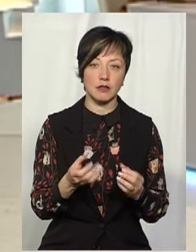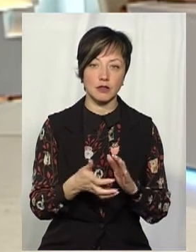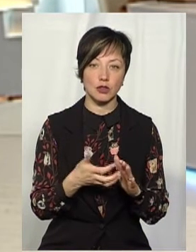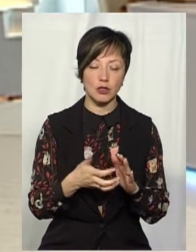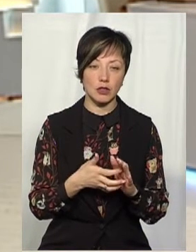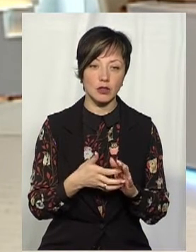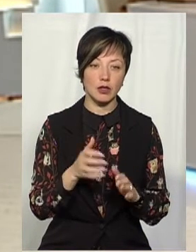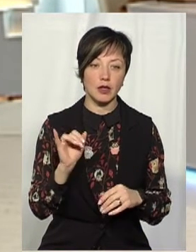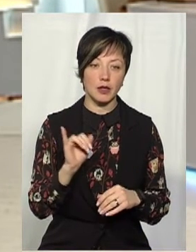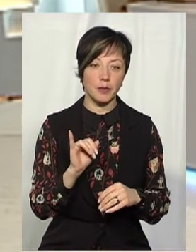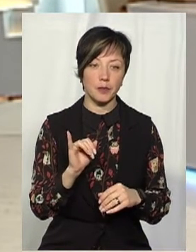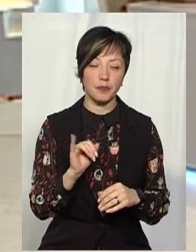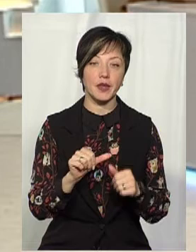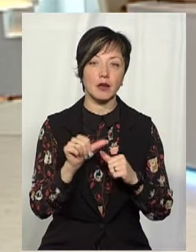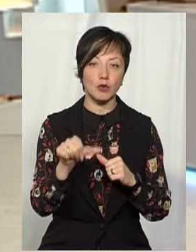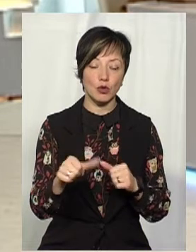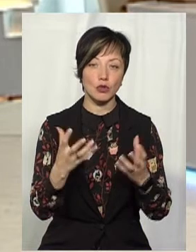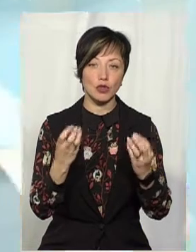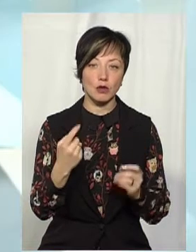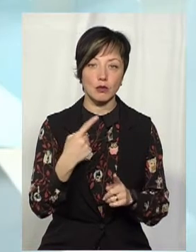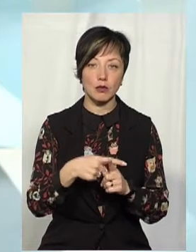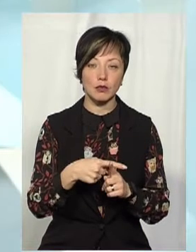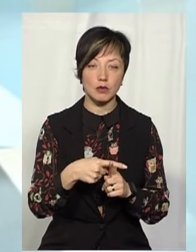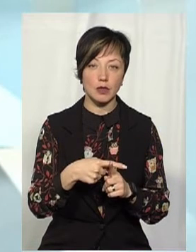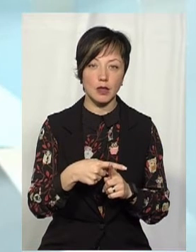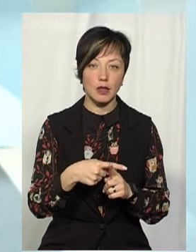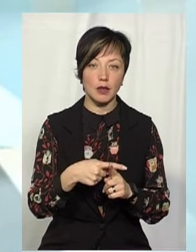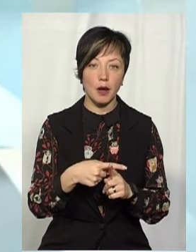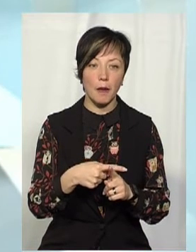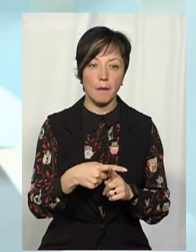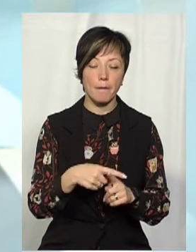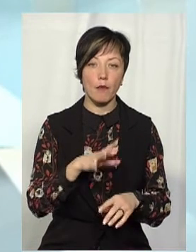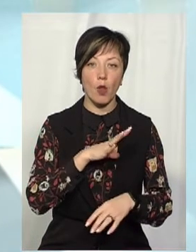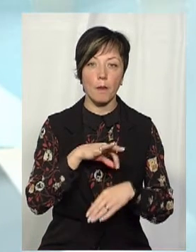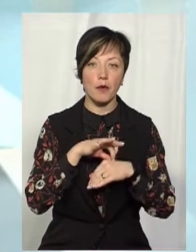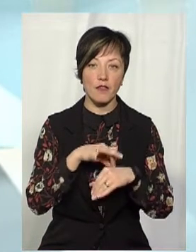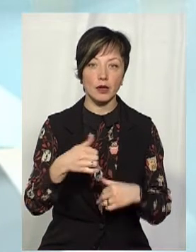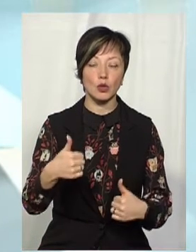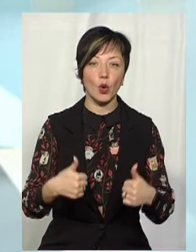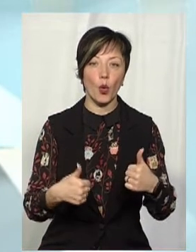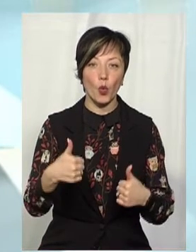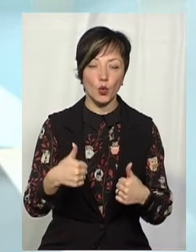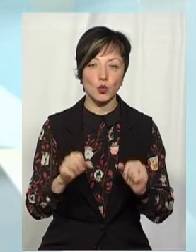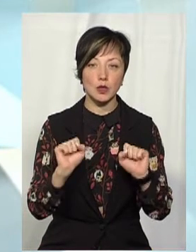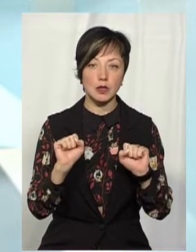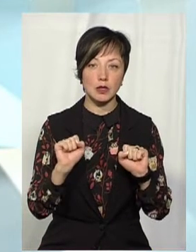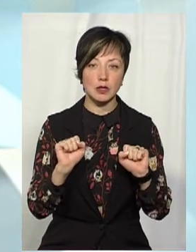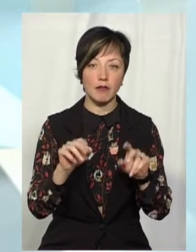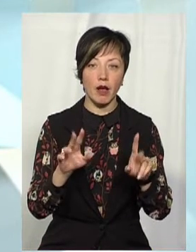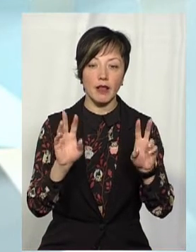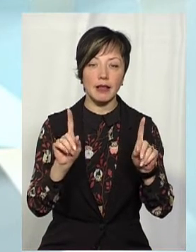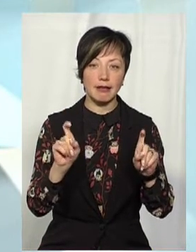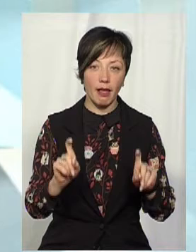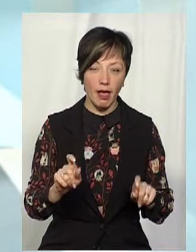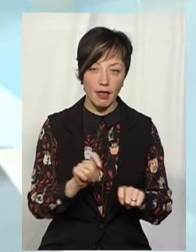Чогось не вистачало, і крім того, ще було проведено конкурс, вони здавали